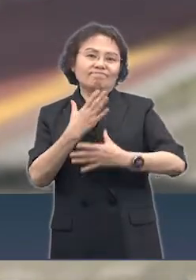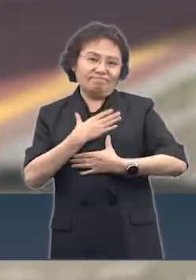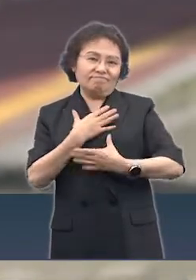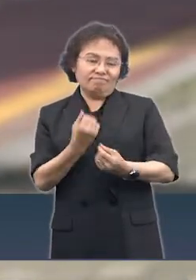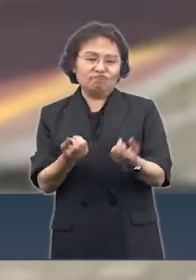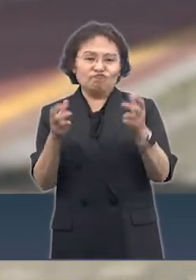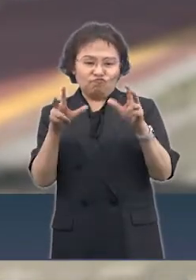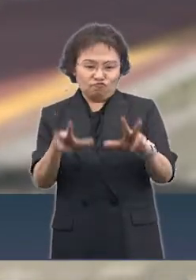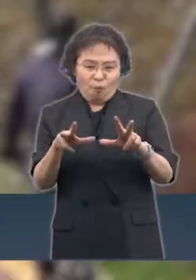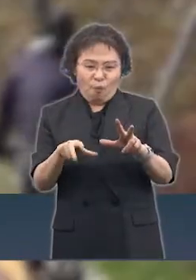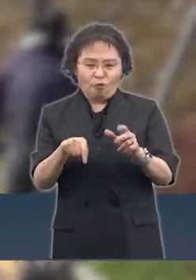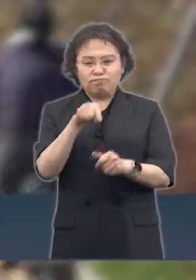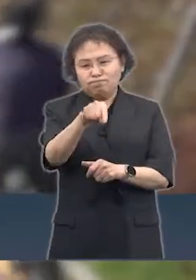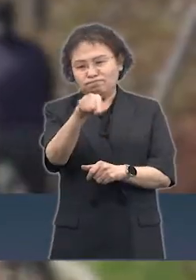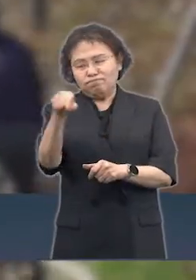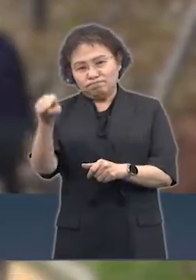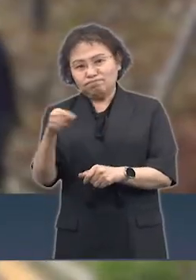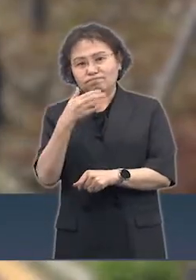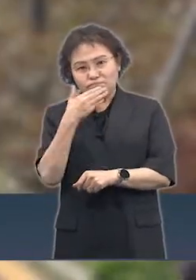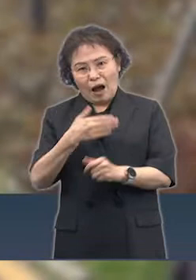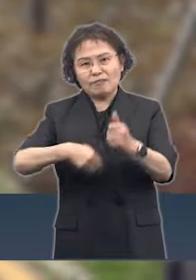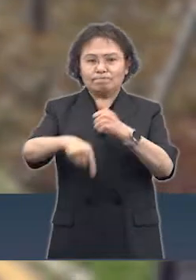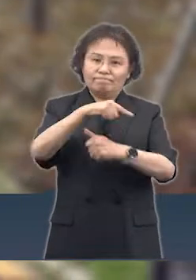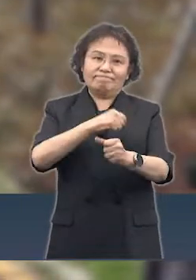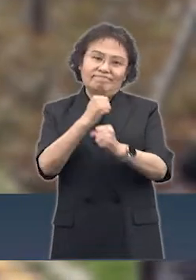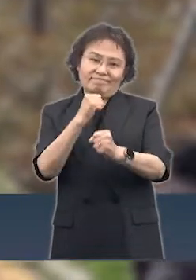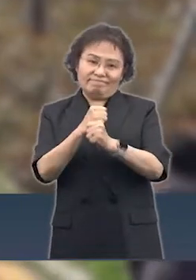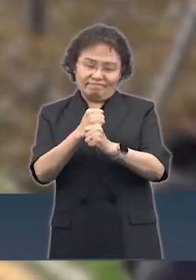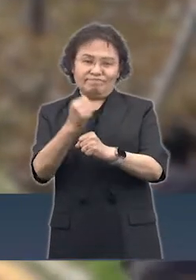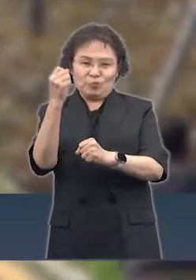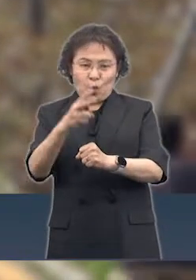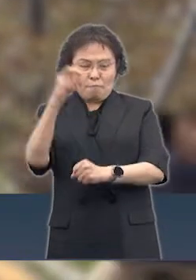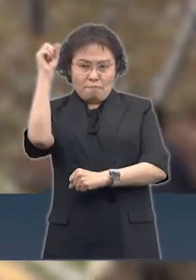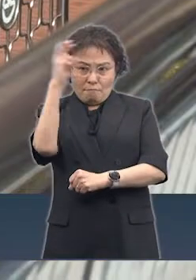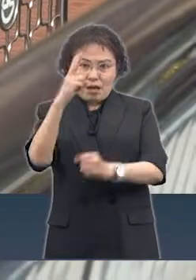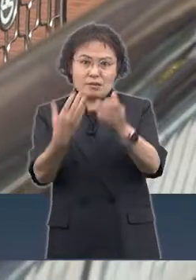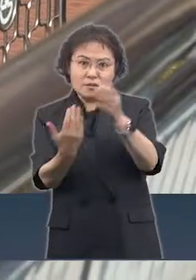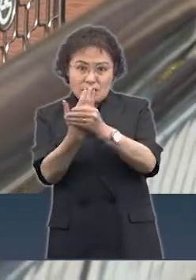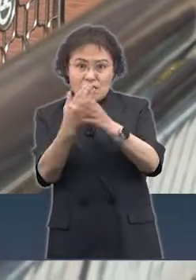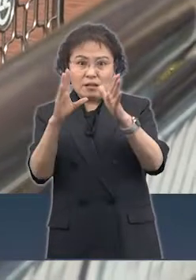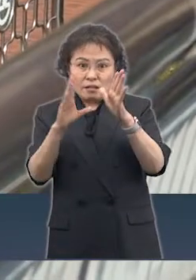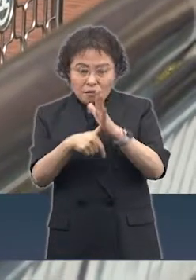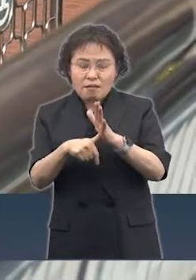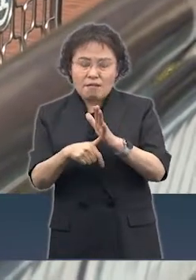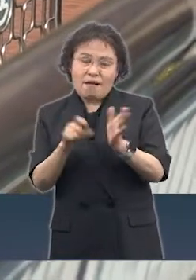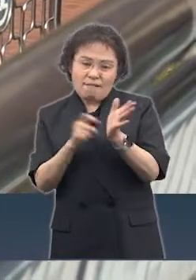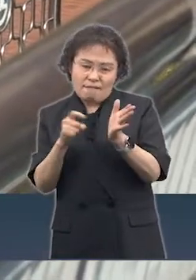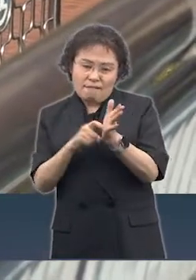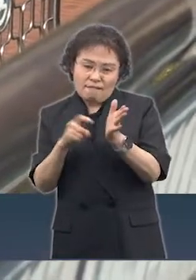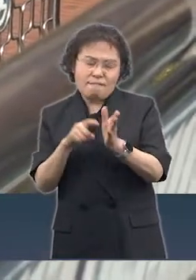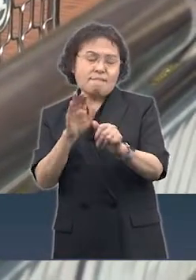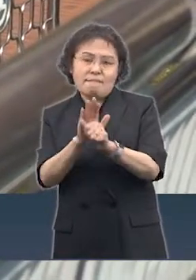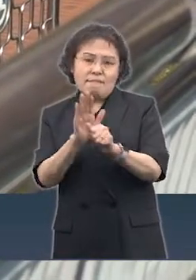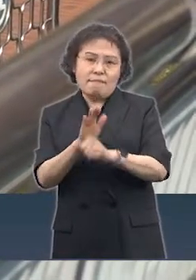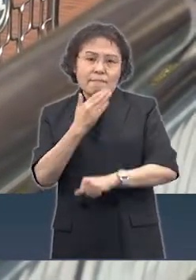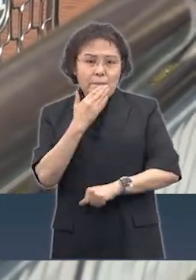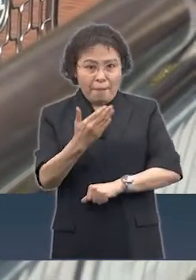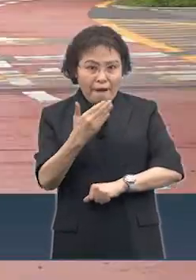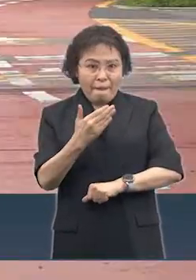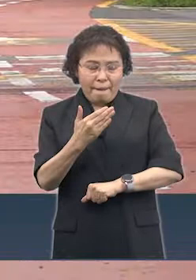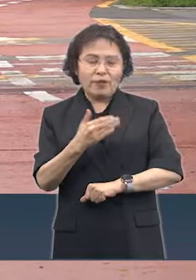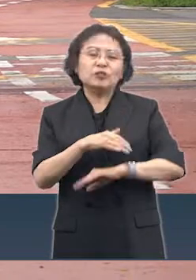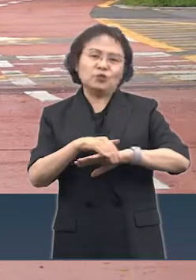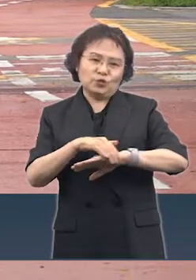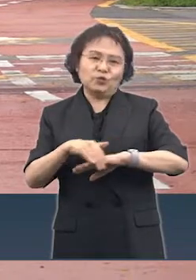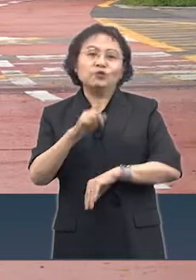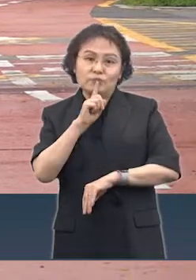첨병 공원을 이용할 수 있는 환경을 조성하고 얘기치 못한 사고 발생 시 신속한 조치가 이루어질 수 있도록 마련됐습니다